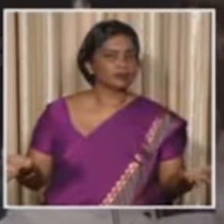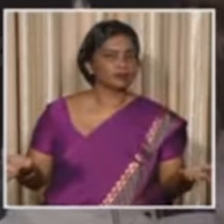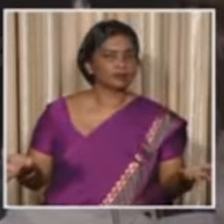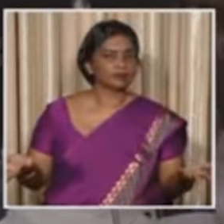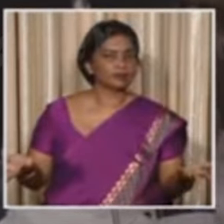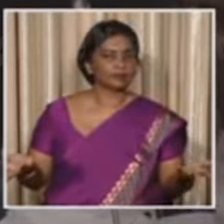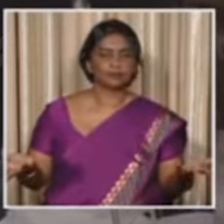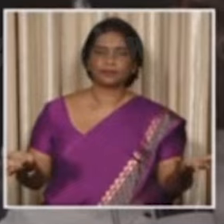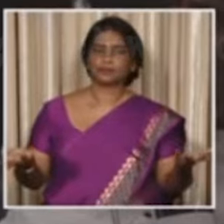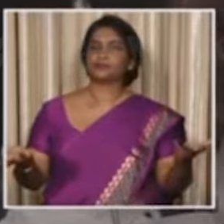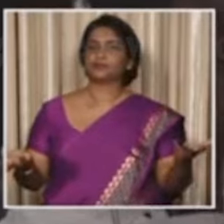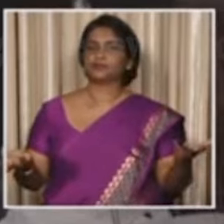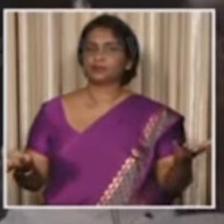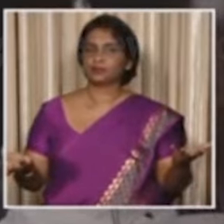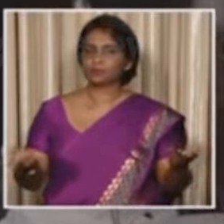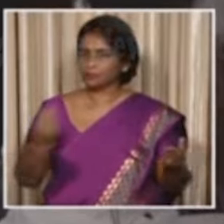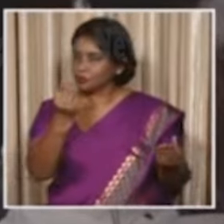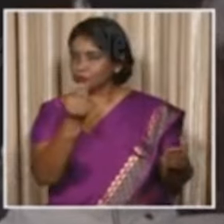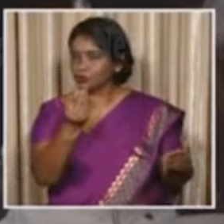මේ මේ මම